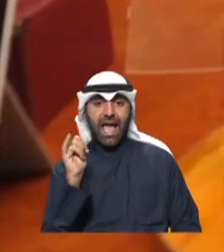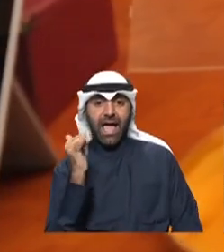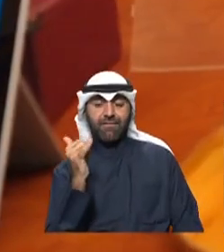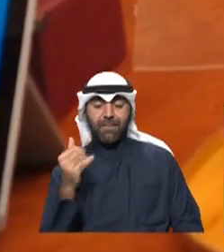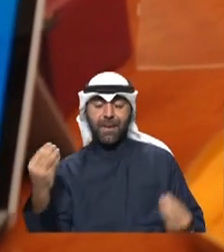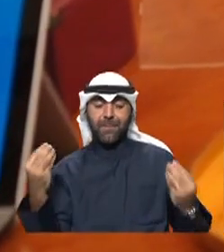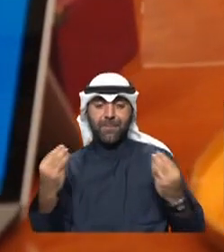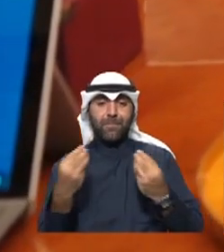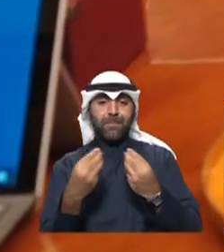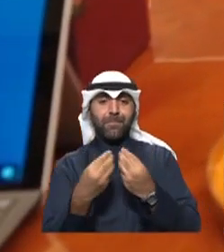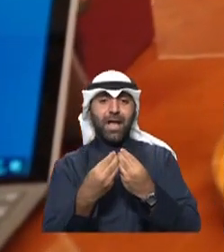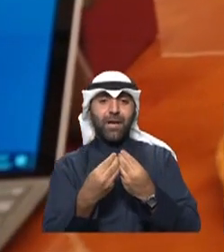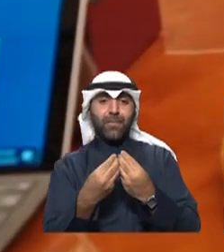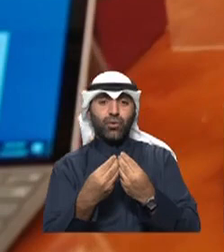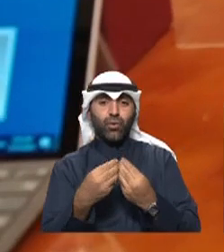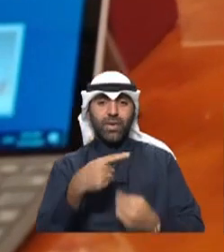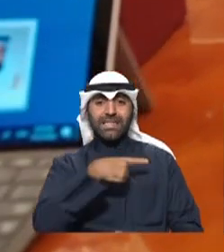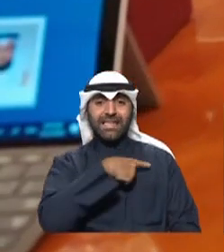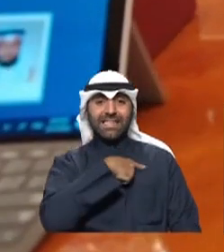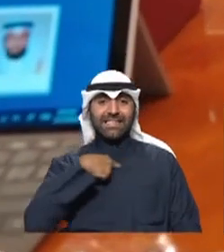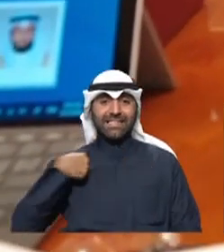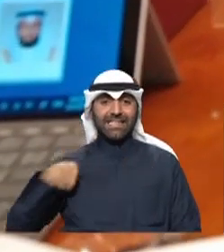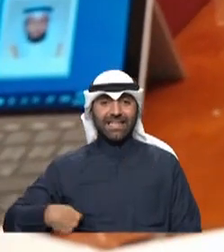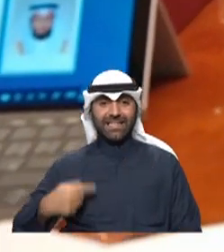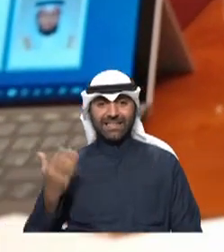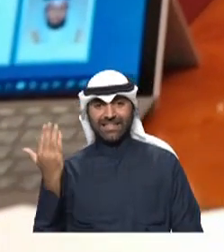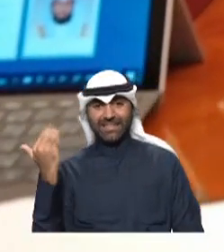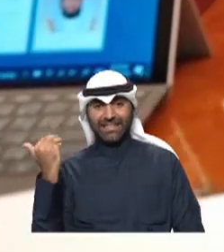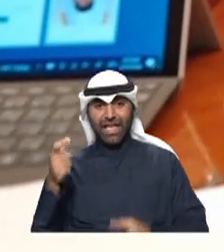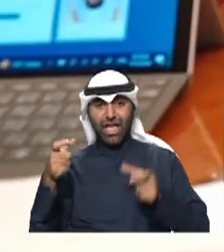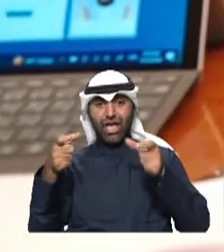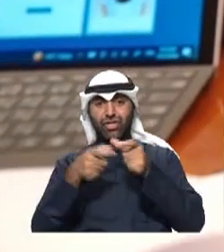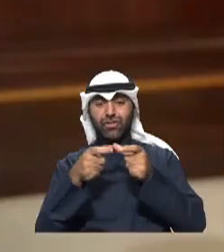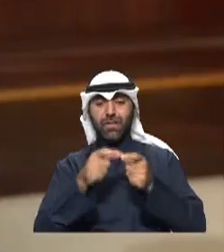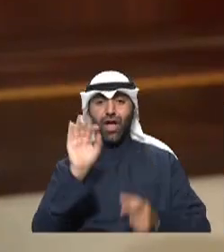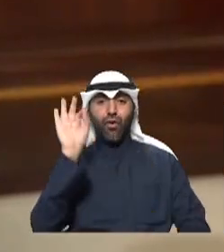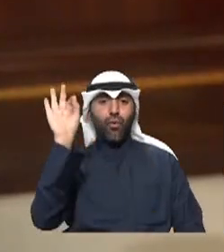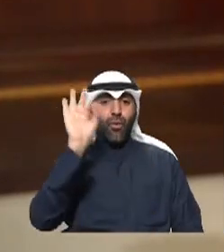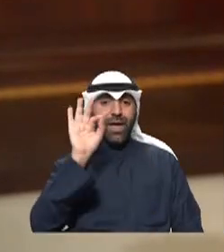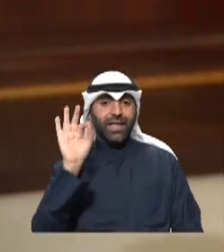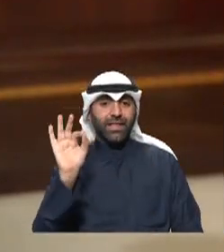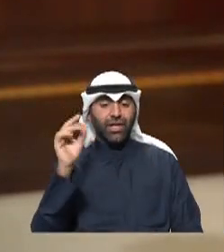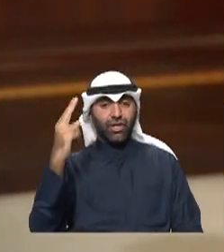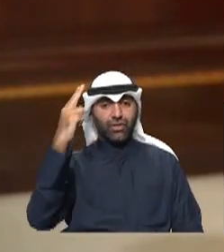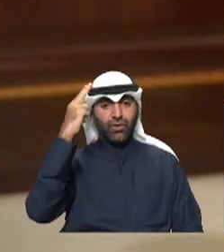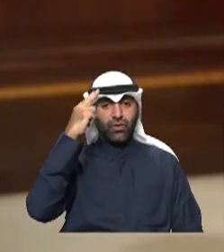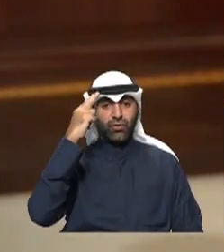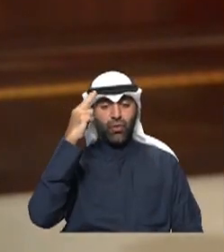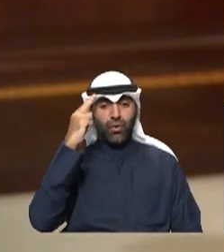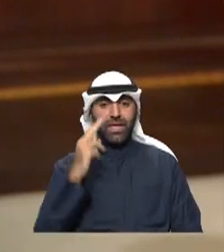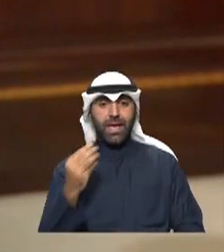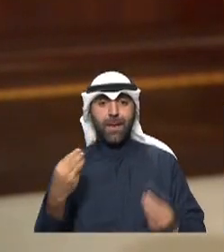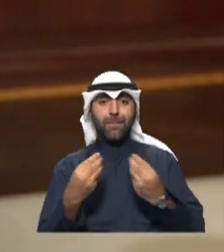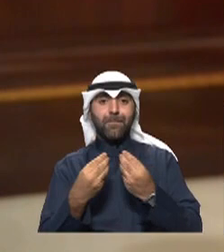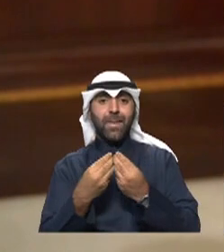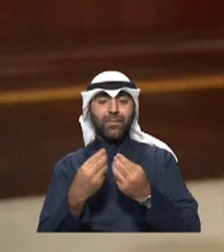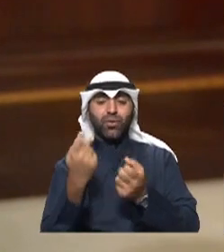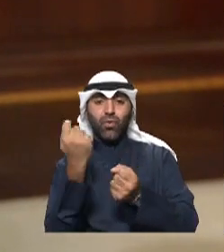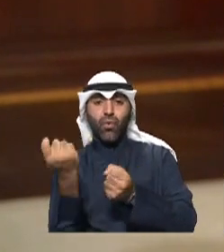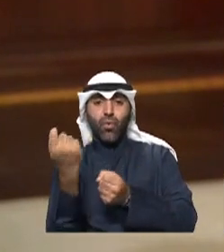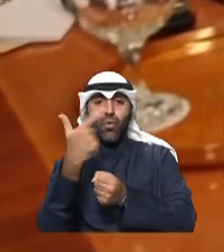خلال حضوره سمو القميتين العربيه الصينيه والخليجيه الصينيه والدوره الثالثه